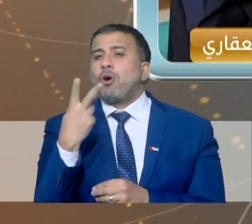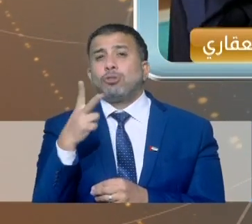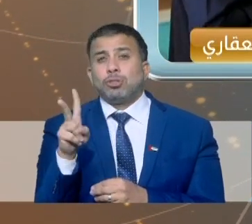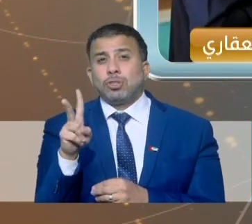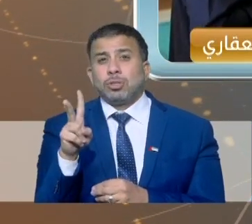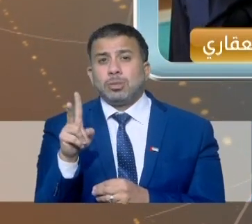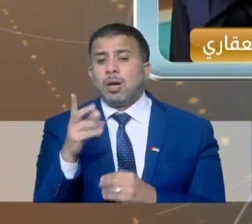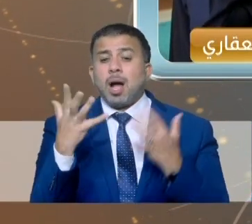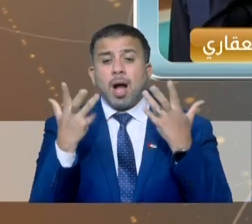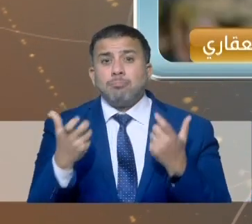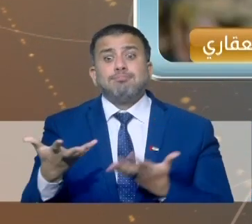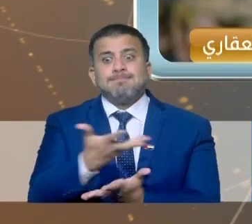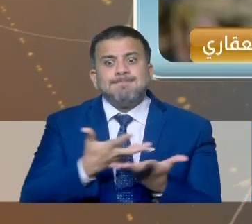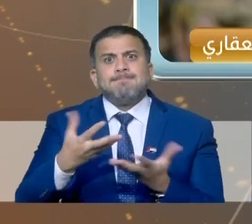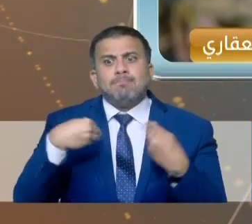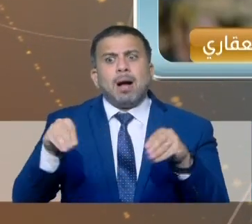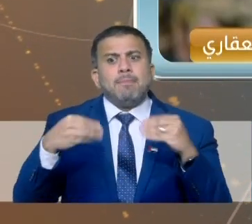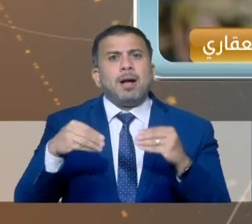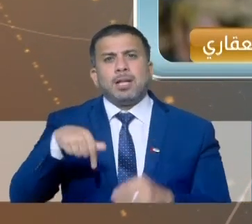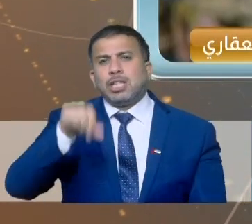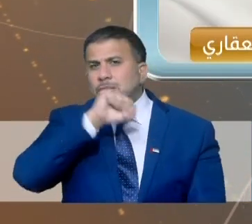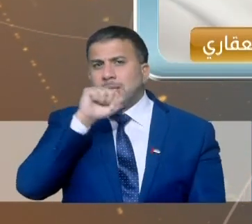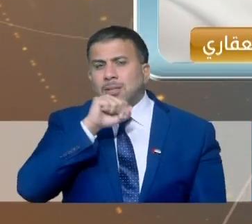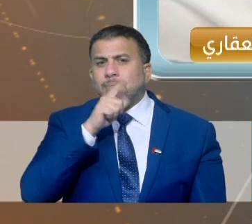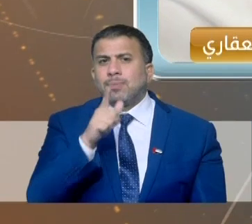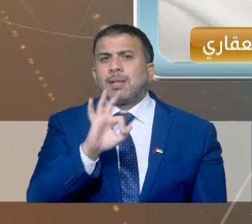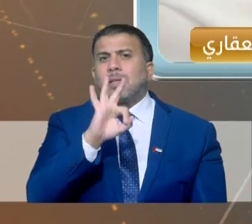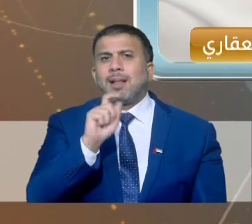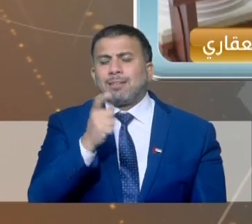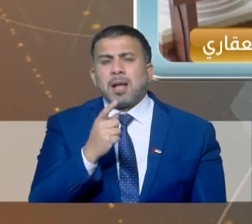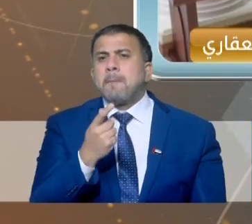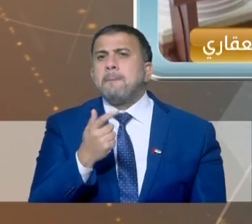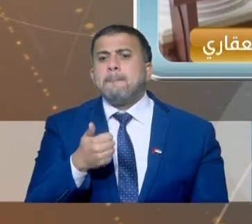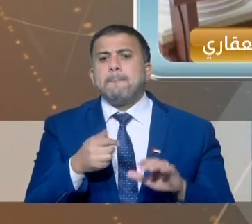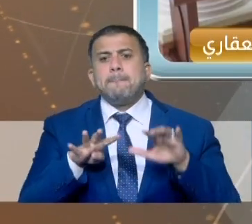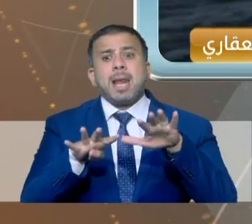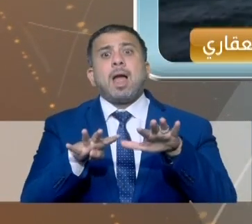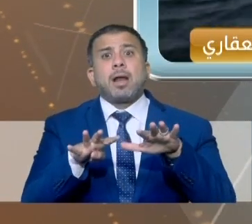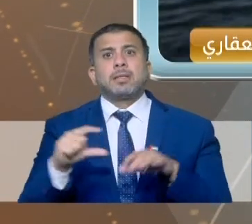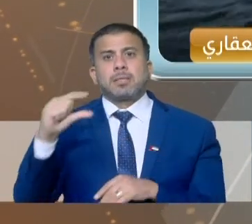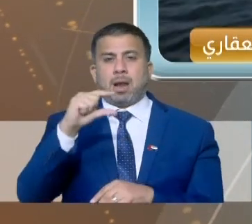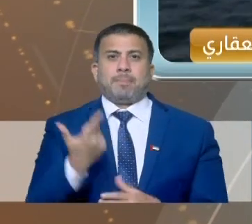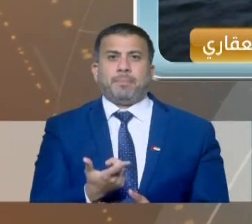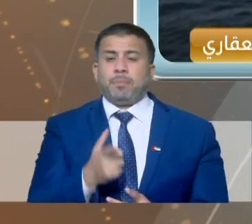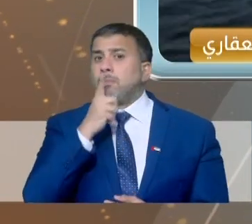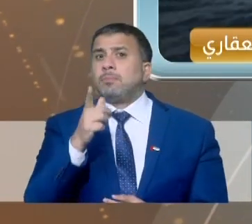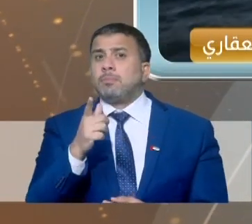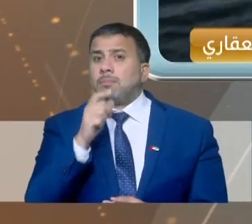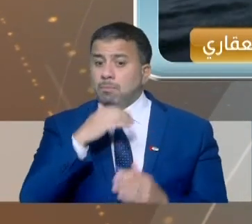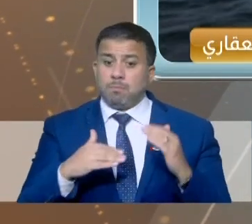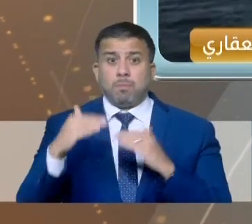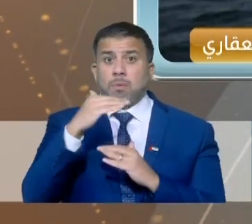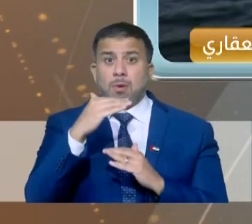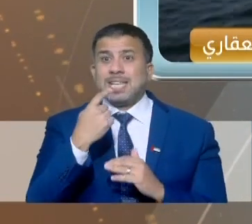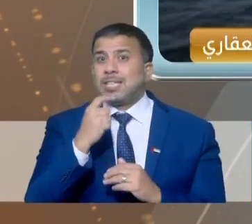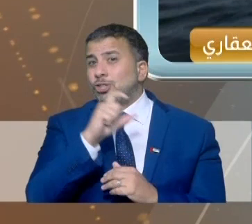إذ بلغ حجم التداولات العقارية في الإمارة 3.9 مليار درهم. وتشكل هاي النتائج ارتفاعا